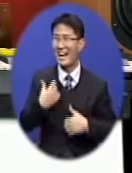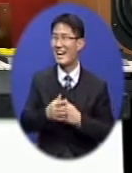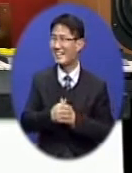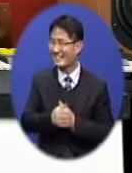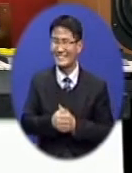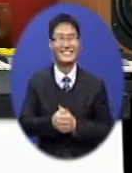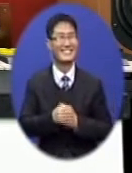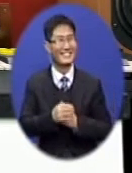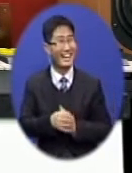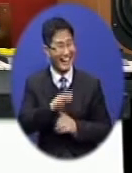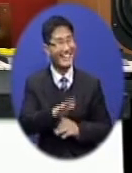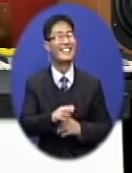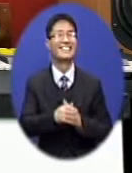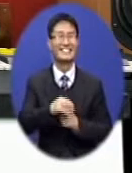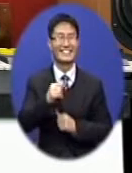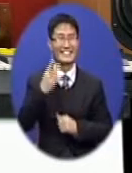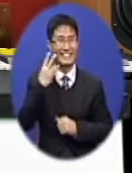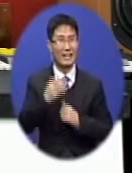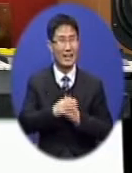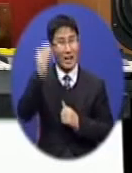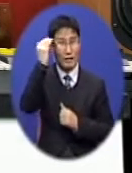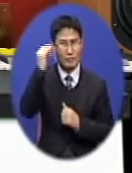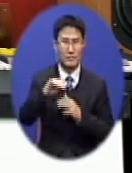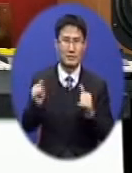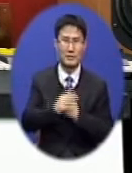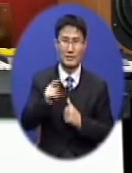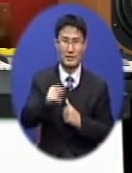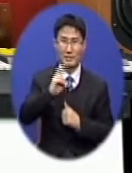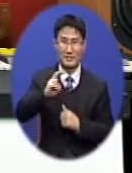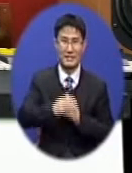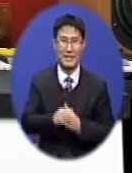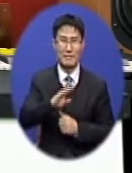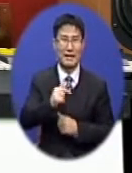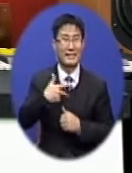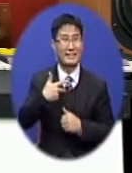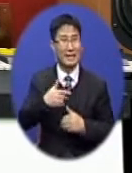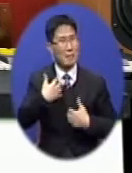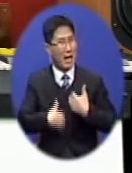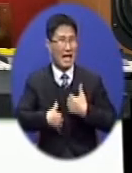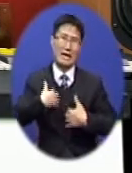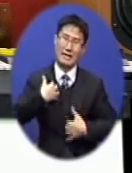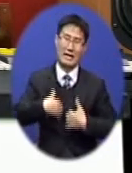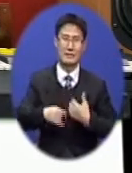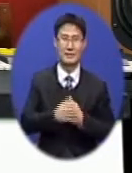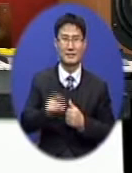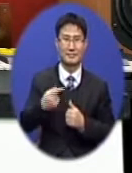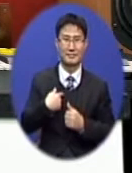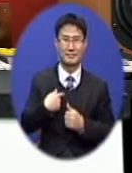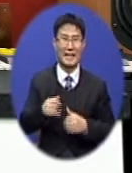반갑습니다. 반갑습니다. 네. 아니, 네. 한국에서 한국 분들은 이렇게 부르잖아요. 네. 반갑 이렇게 부르잖아요. 네. 근데